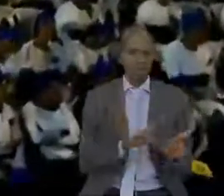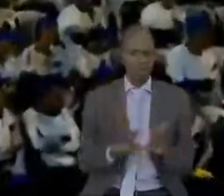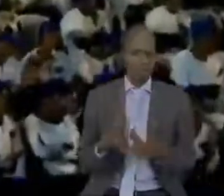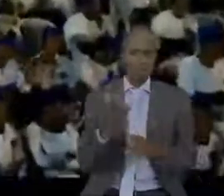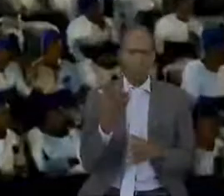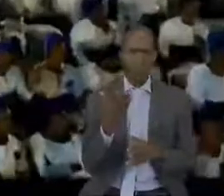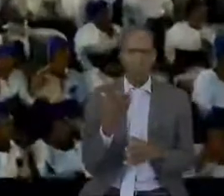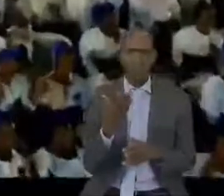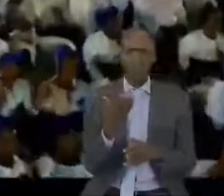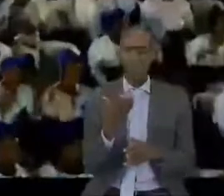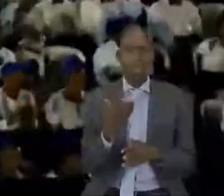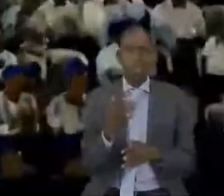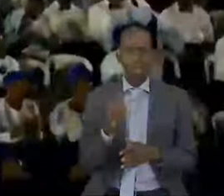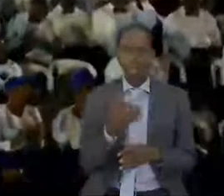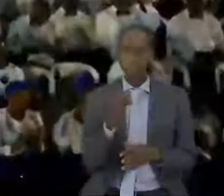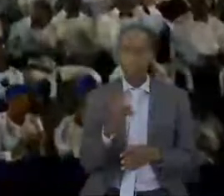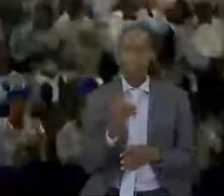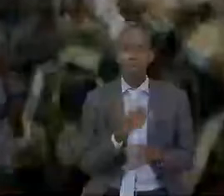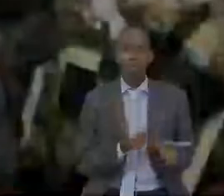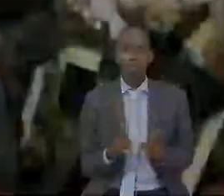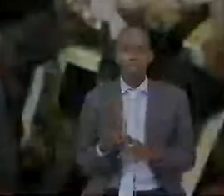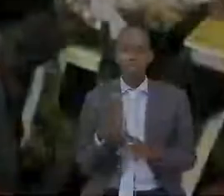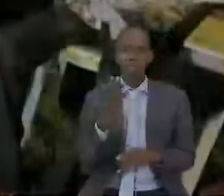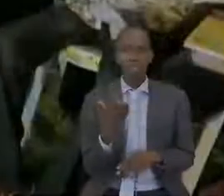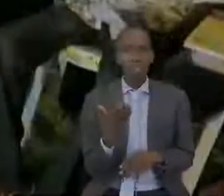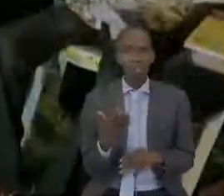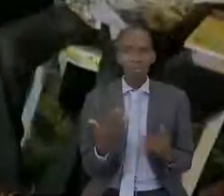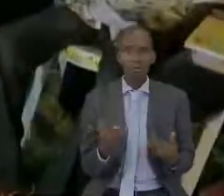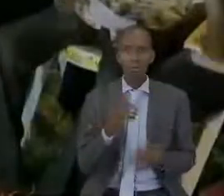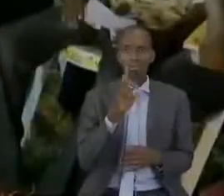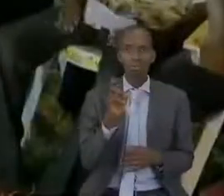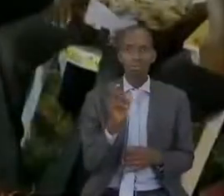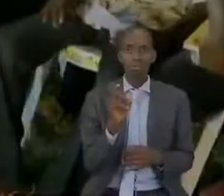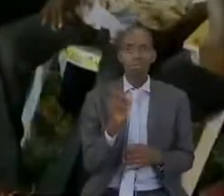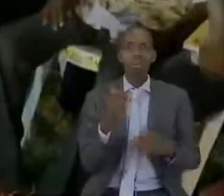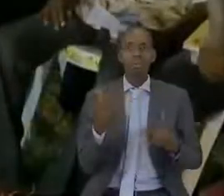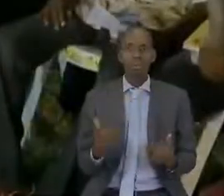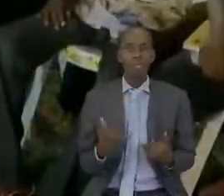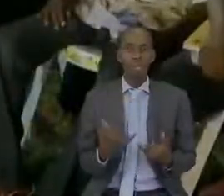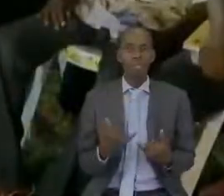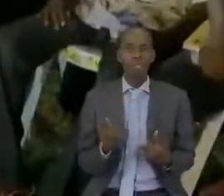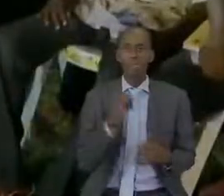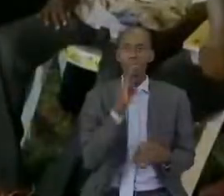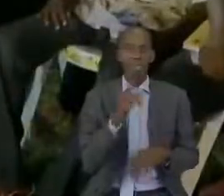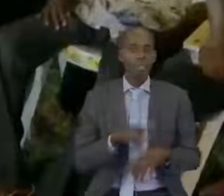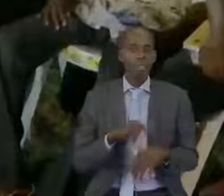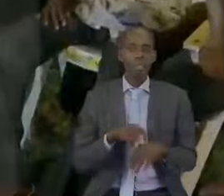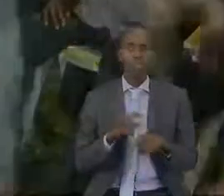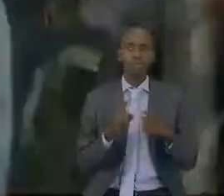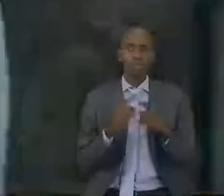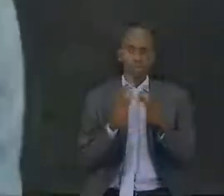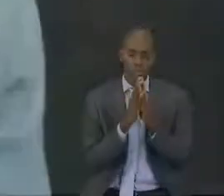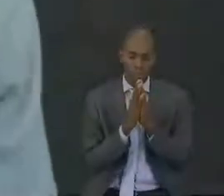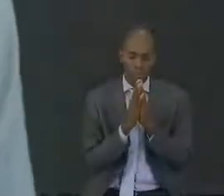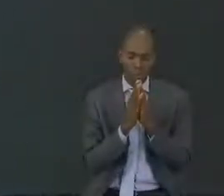dis, est-ce que quelqu'un est prêt là-bas? La tête baissée, les yeux fermés.